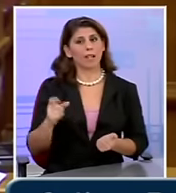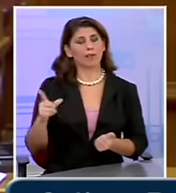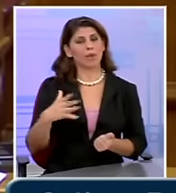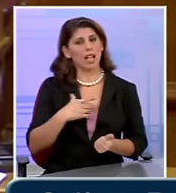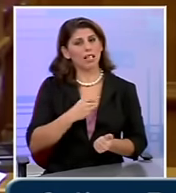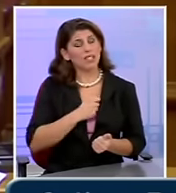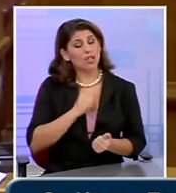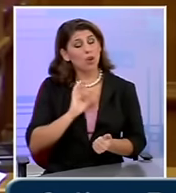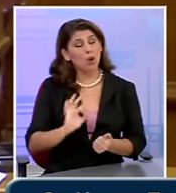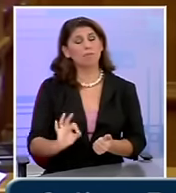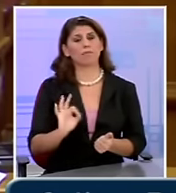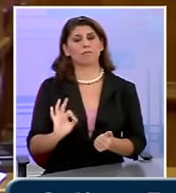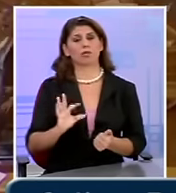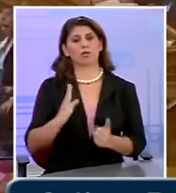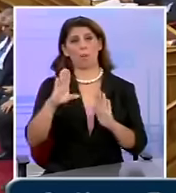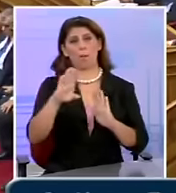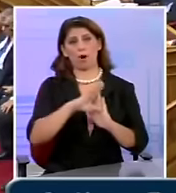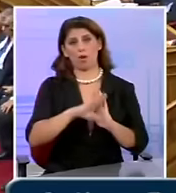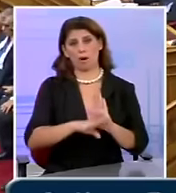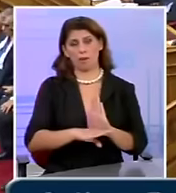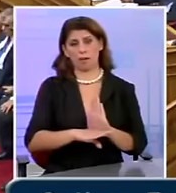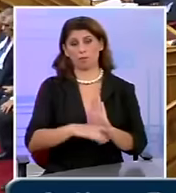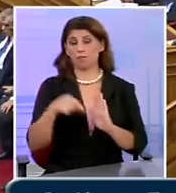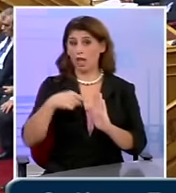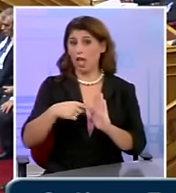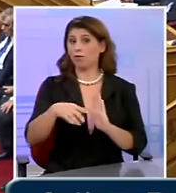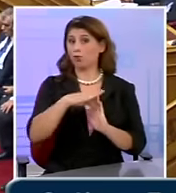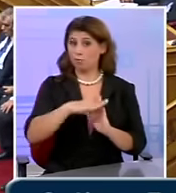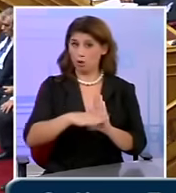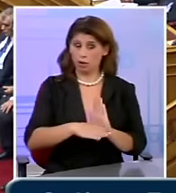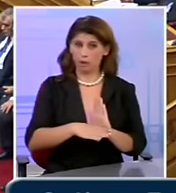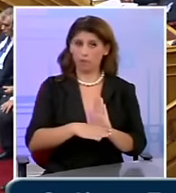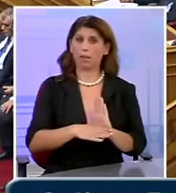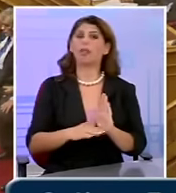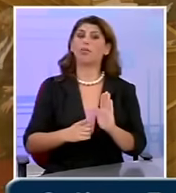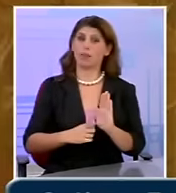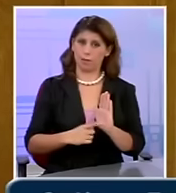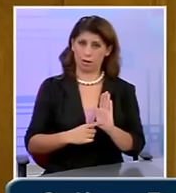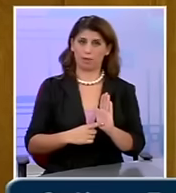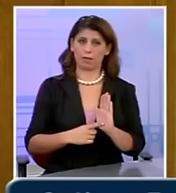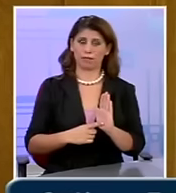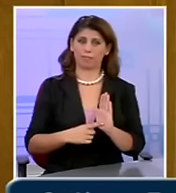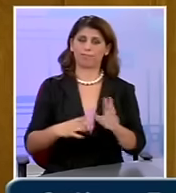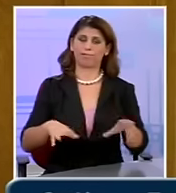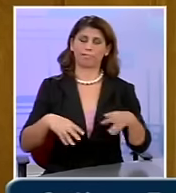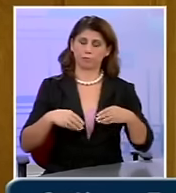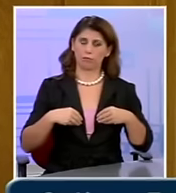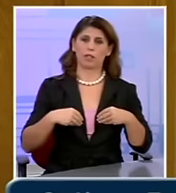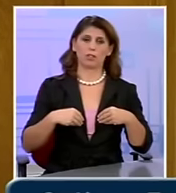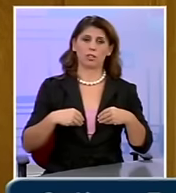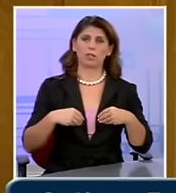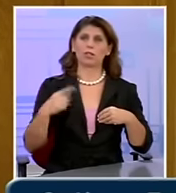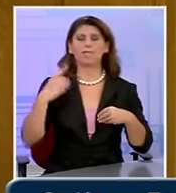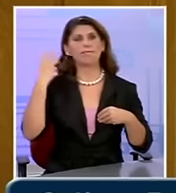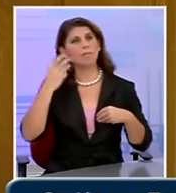αξιόπιστο πρόγραμμα το οποίο θα πρέπει να υιοθετηθεί σε ένα